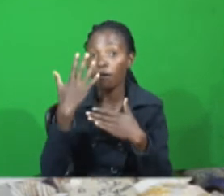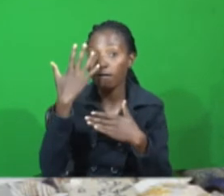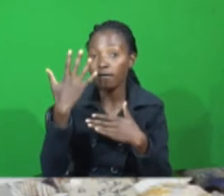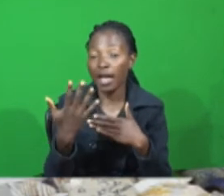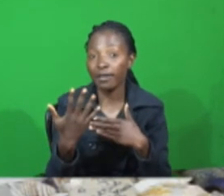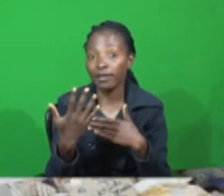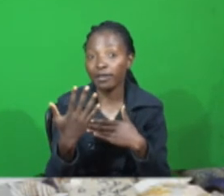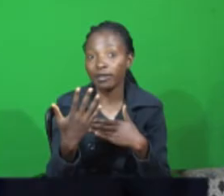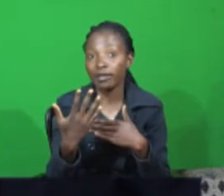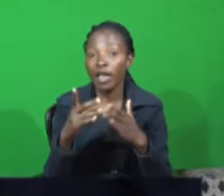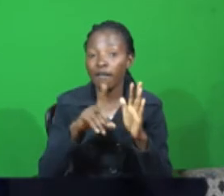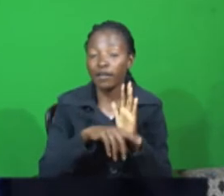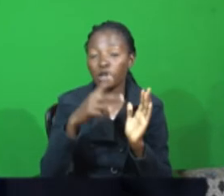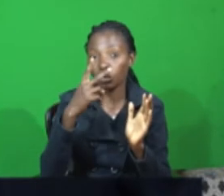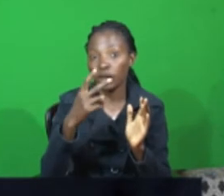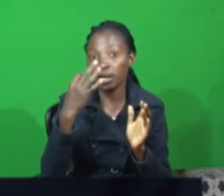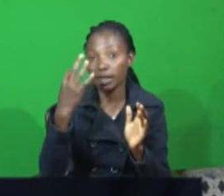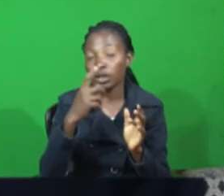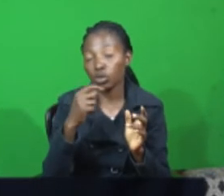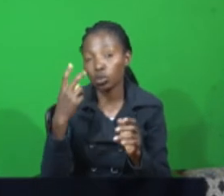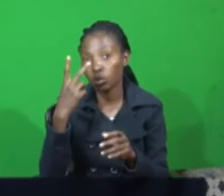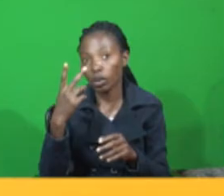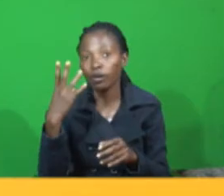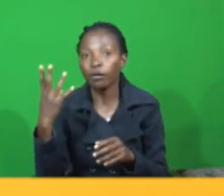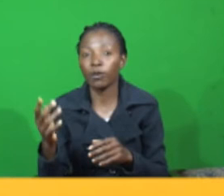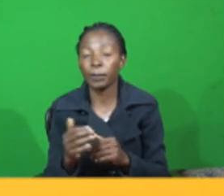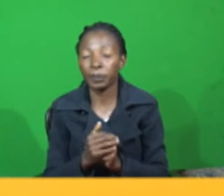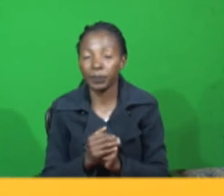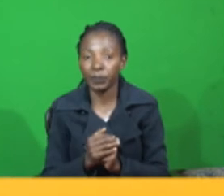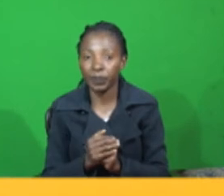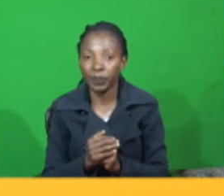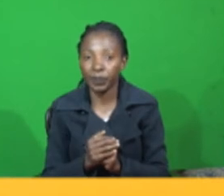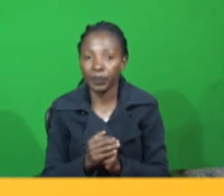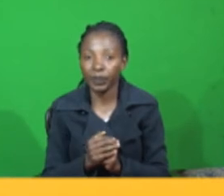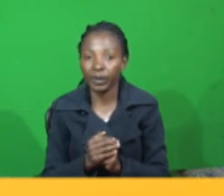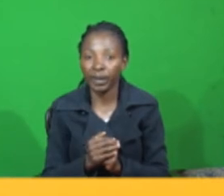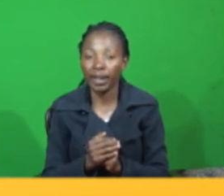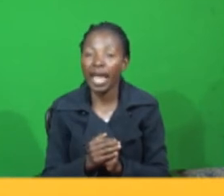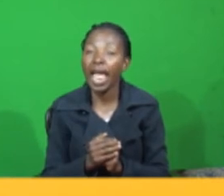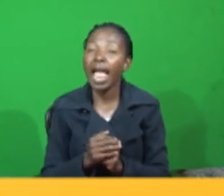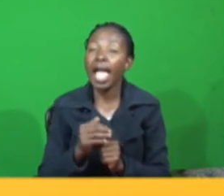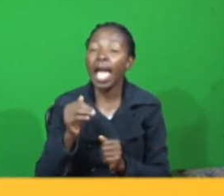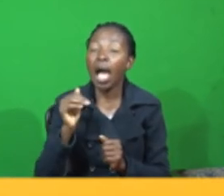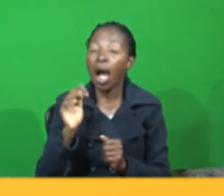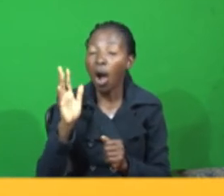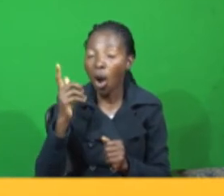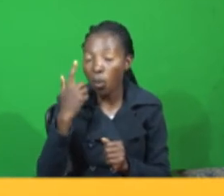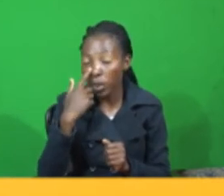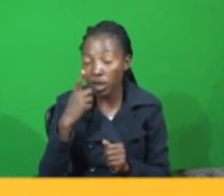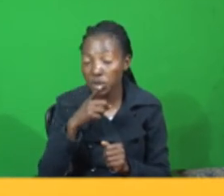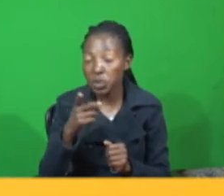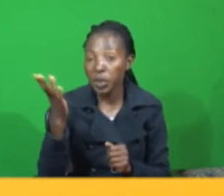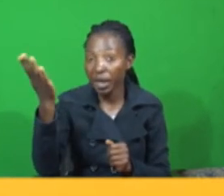Matthew chapter 5 verse 23 na 24 Matthew 5 verse 23 naizvozvo kana iwe